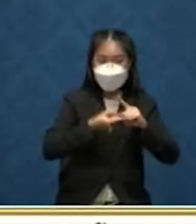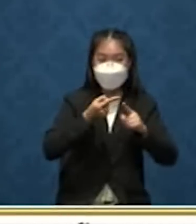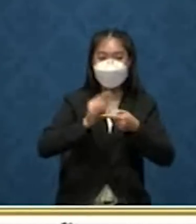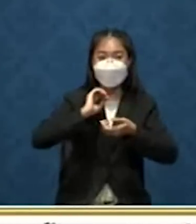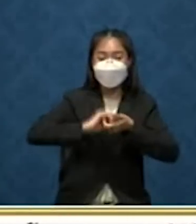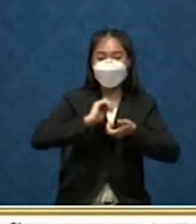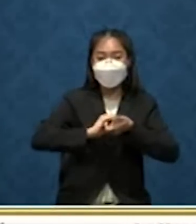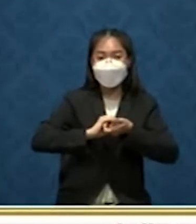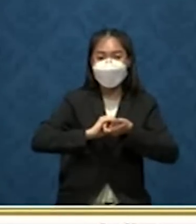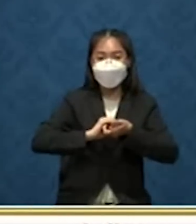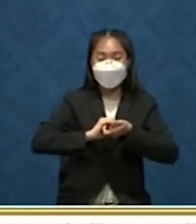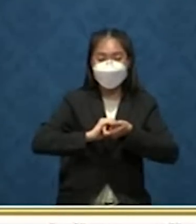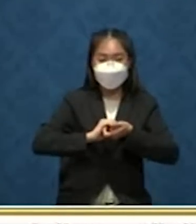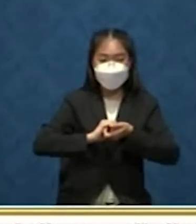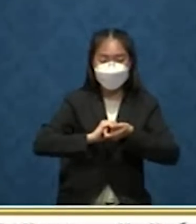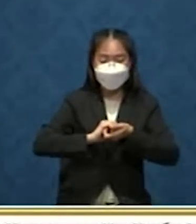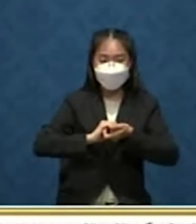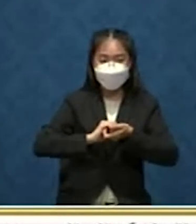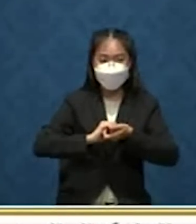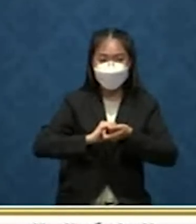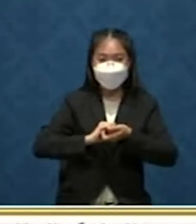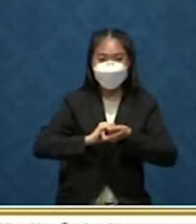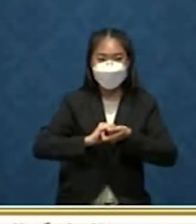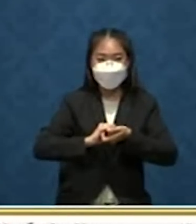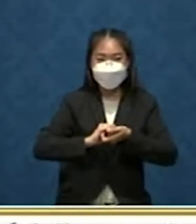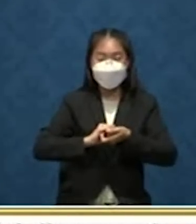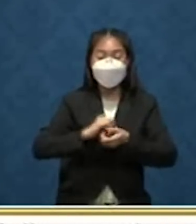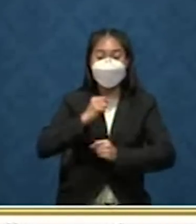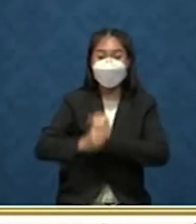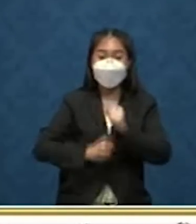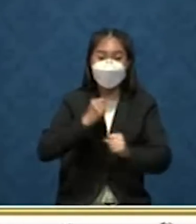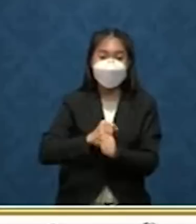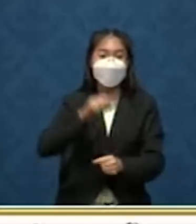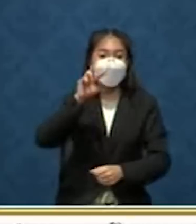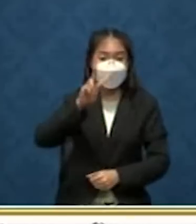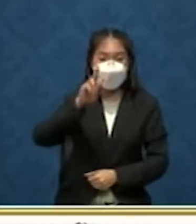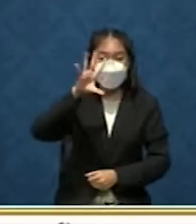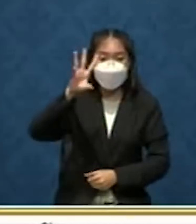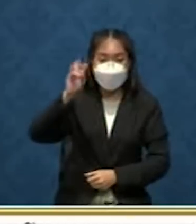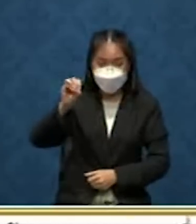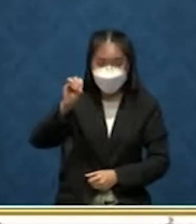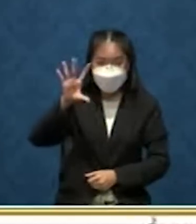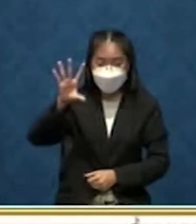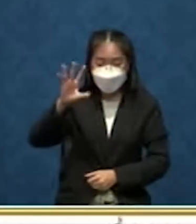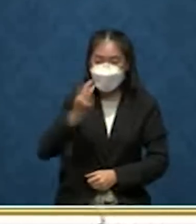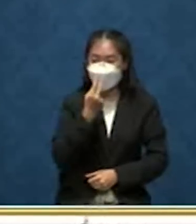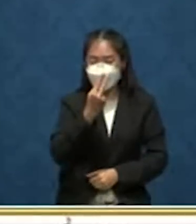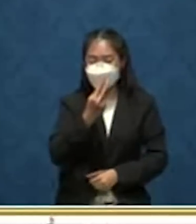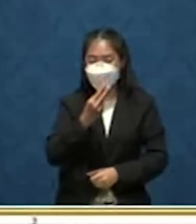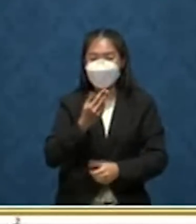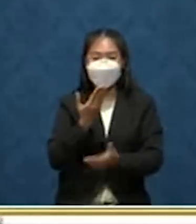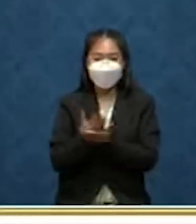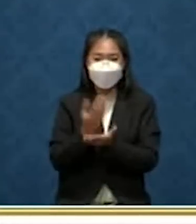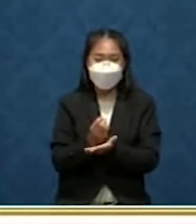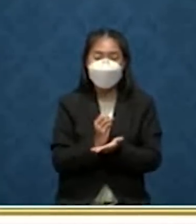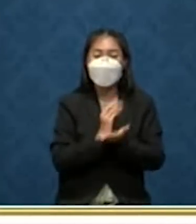ียดอยาเพงรไปอเฟรนนะครับหรือในปี 65 ก็เห็นยอดบริจากให้ทั้งพลงประชาล